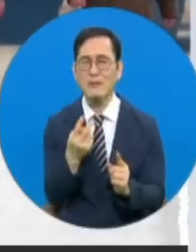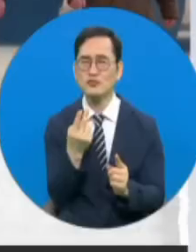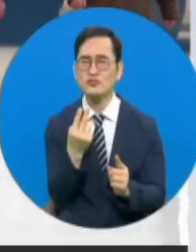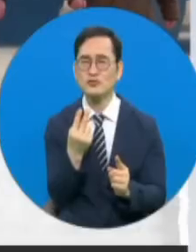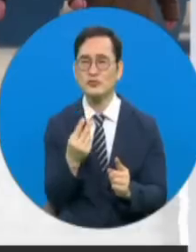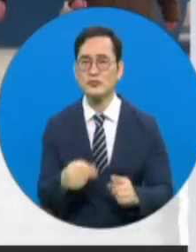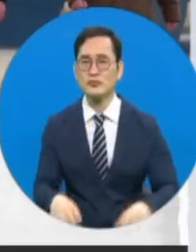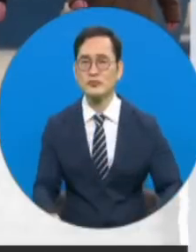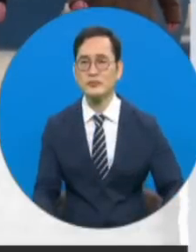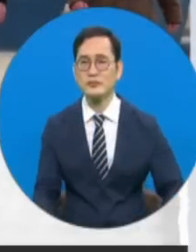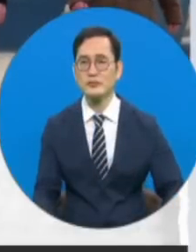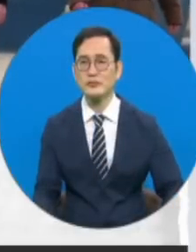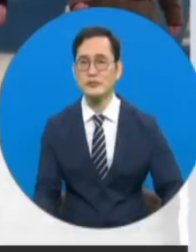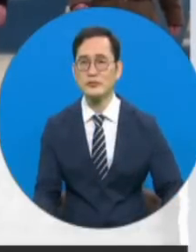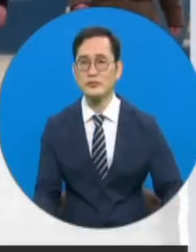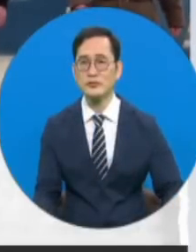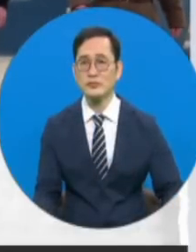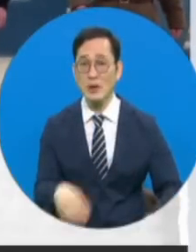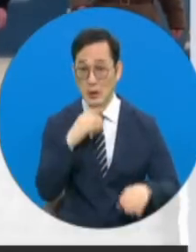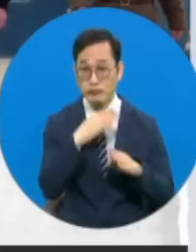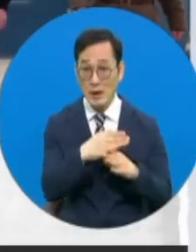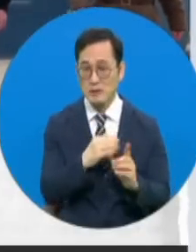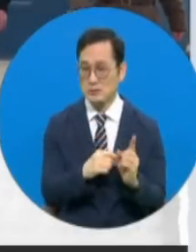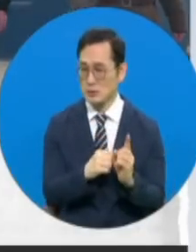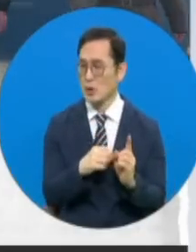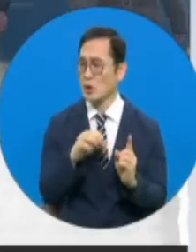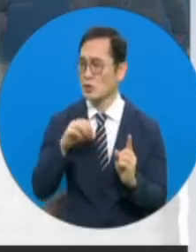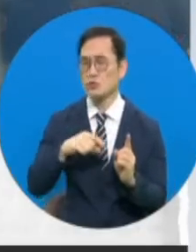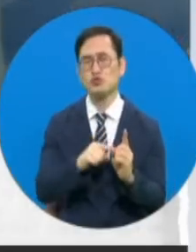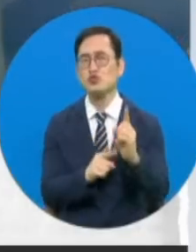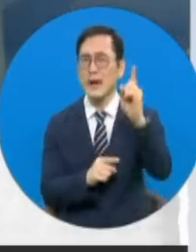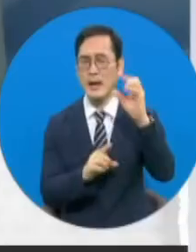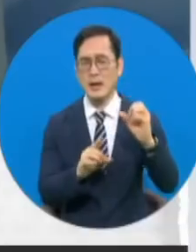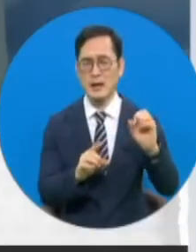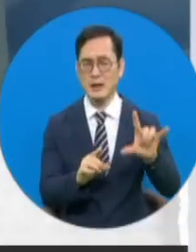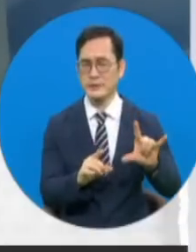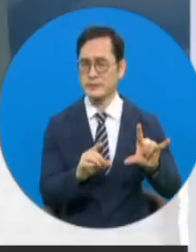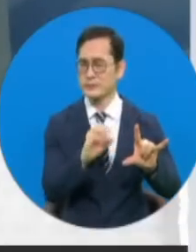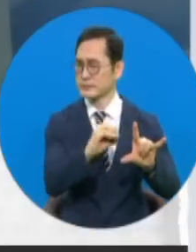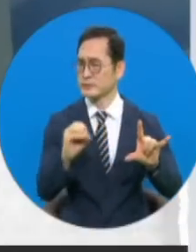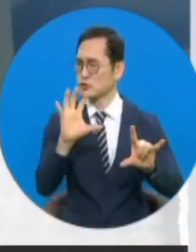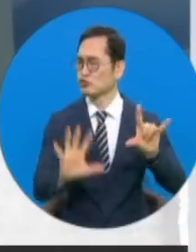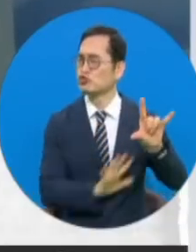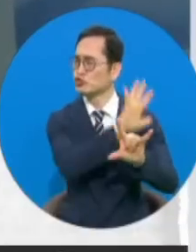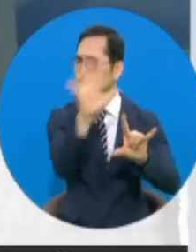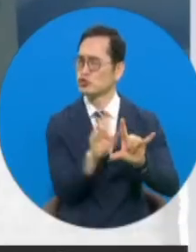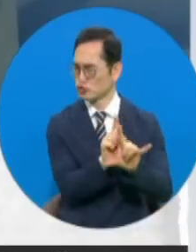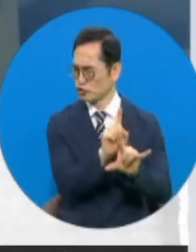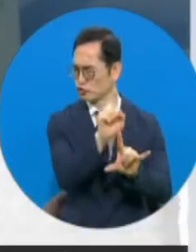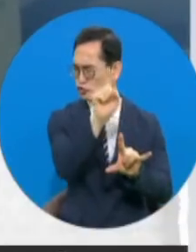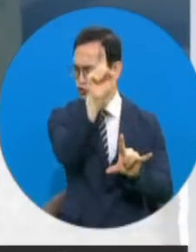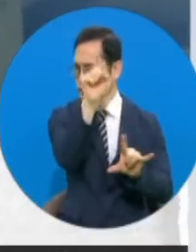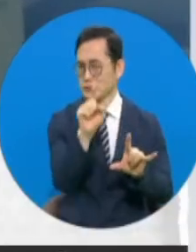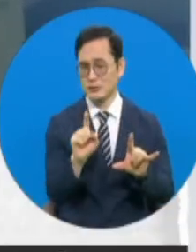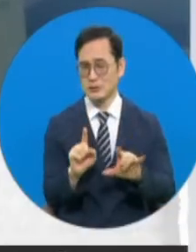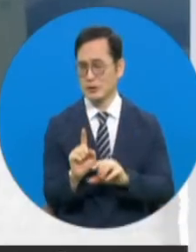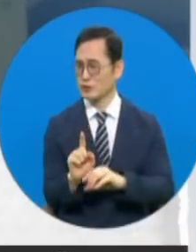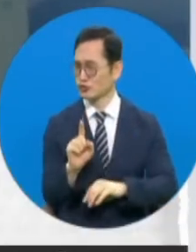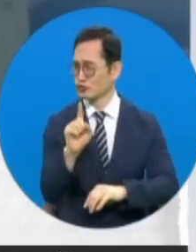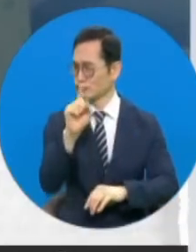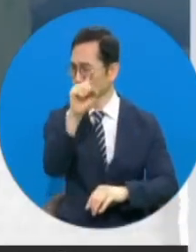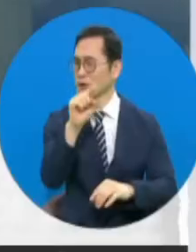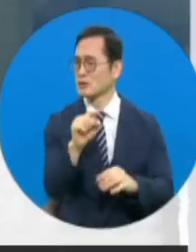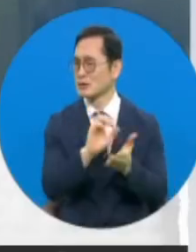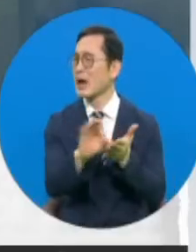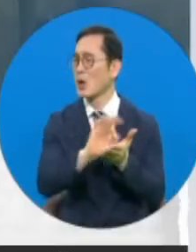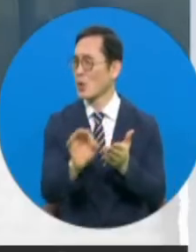자기들은 그 우주 발사체라고 얘기하지만 북한인을 해온 말이 있지 않습니까 이걸 가지고 뭘 하겠다는 말이 있기 때문에 제가 그